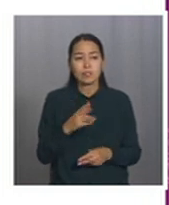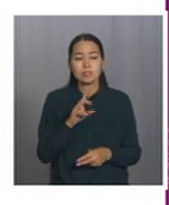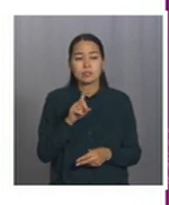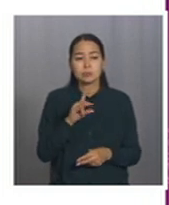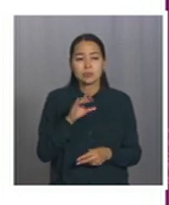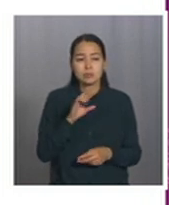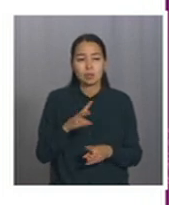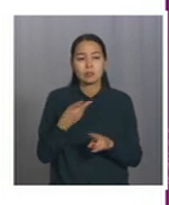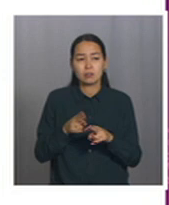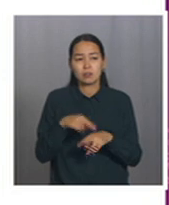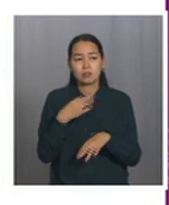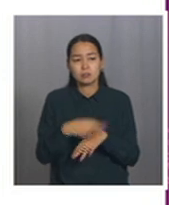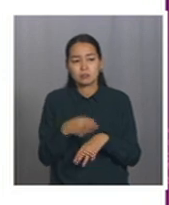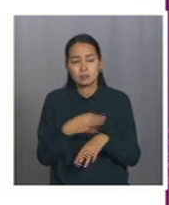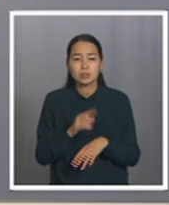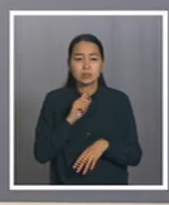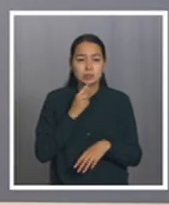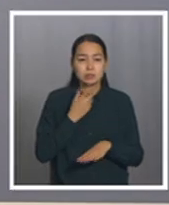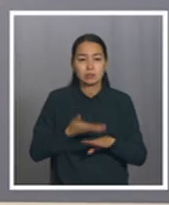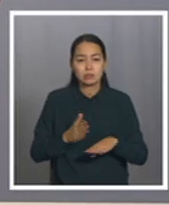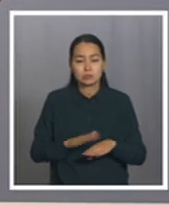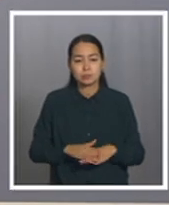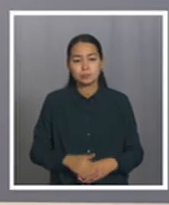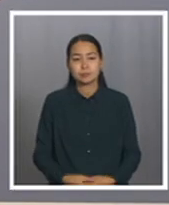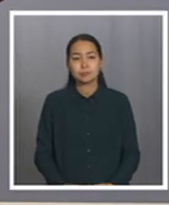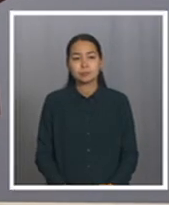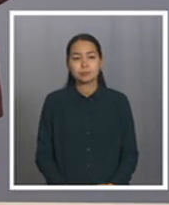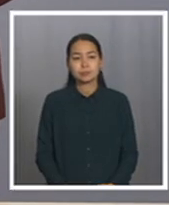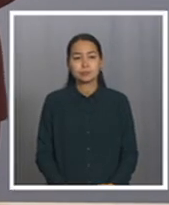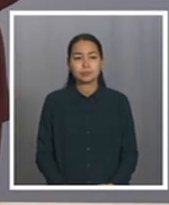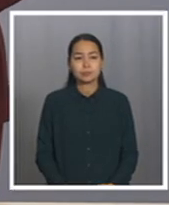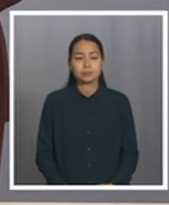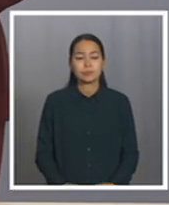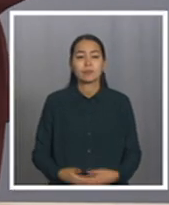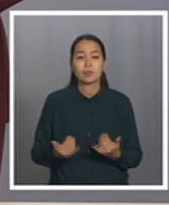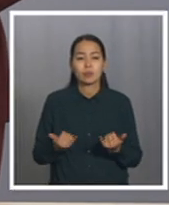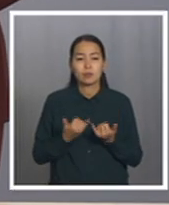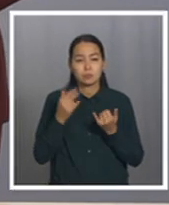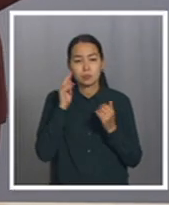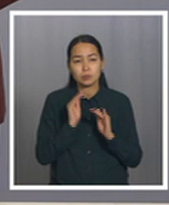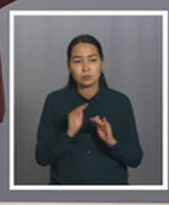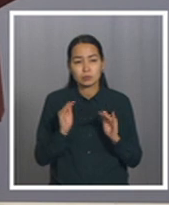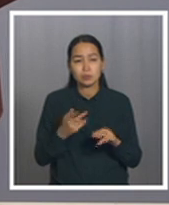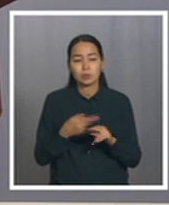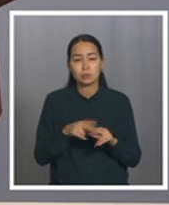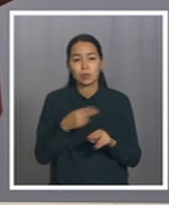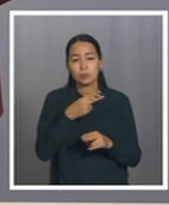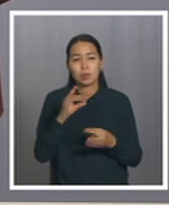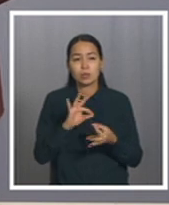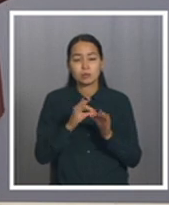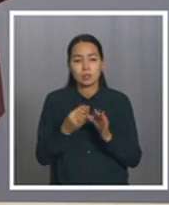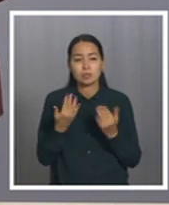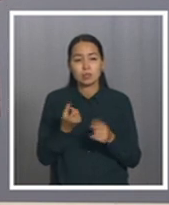азап, пәле, қиындық. Қымбатты менің зейінді оқушыларым, енді мәтін бойынша бекіту